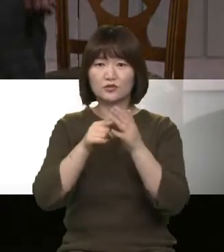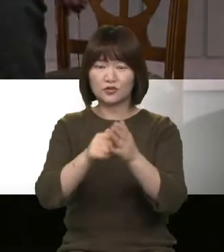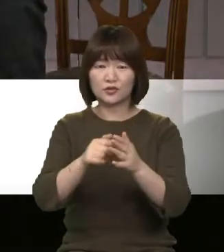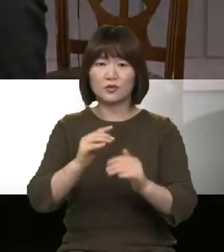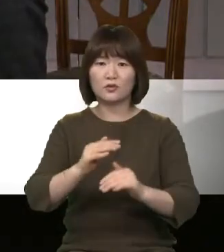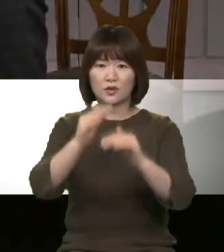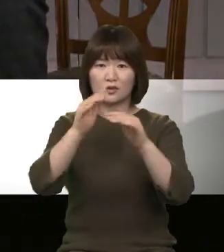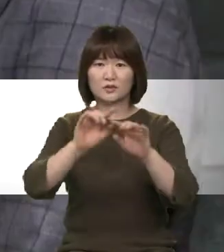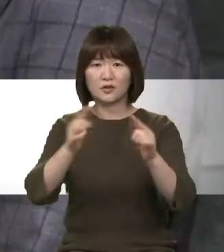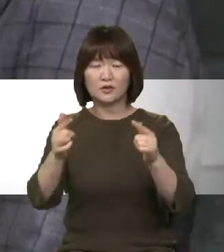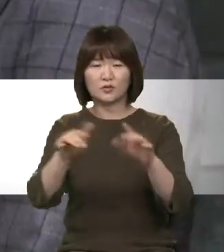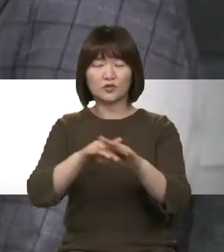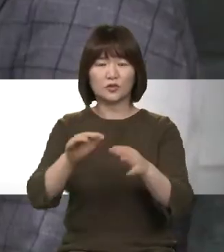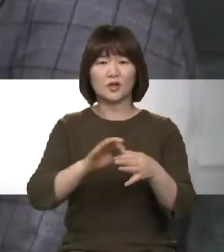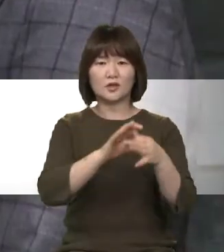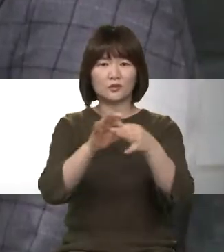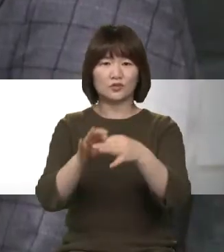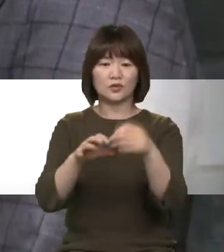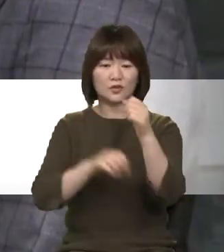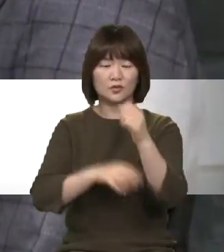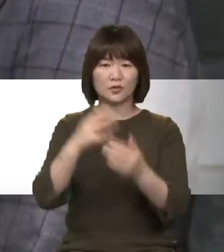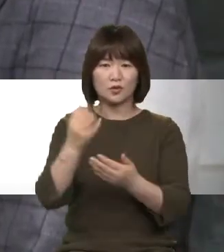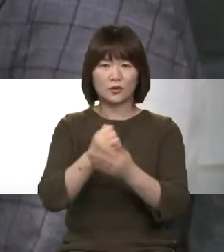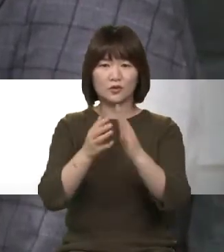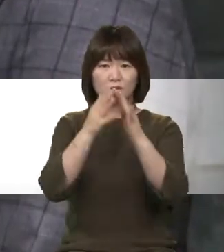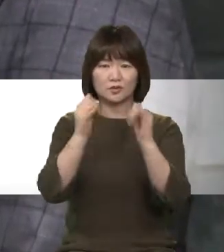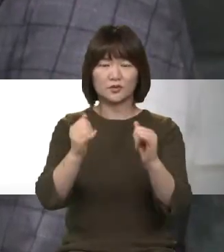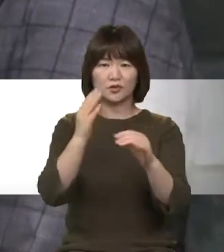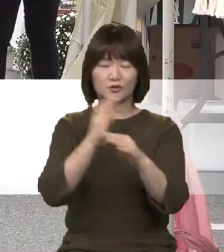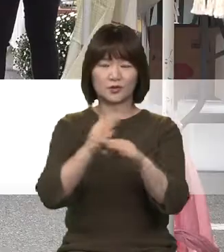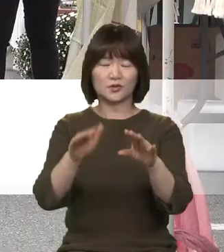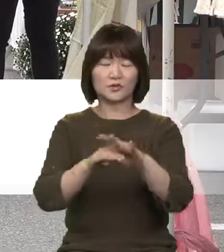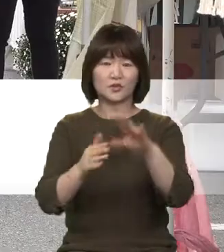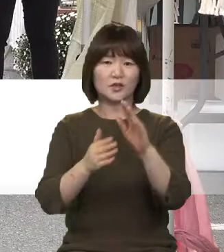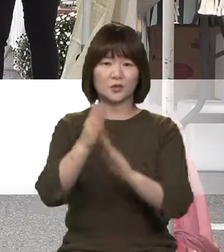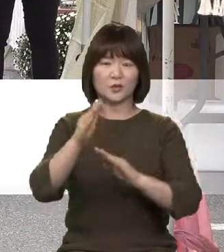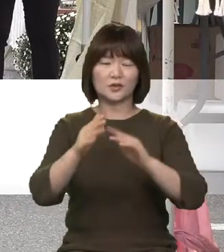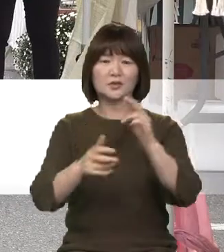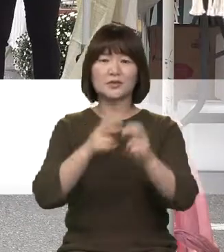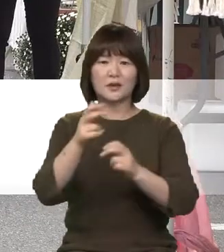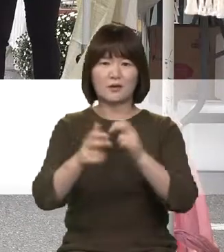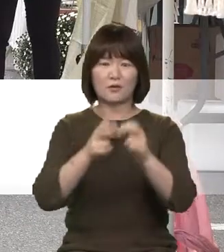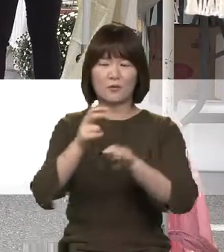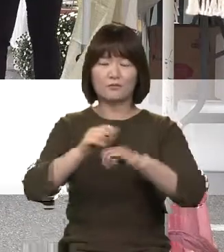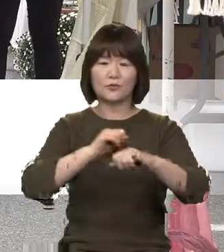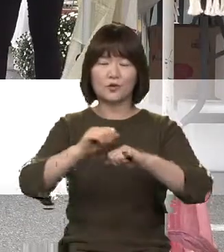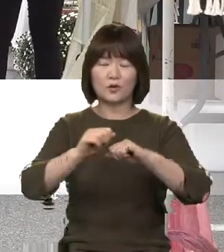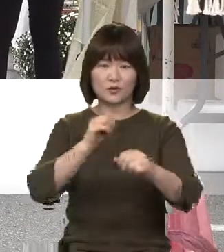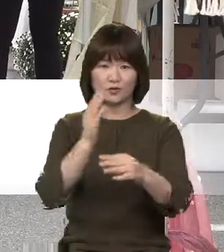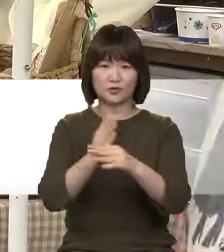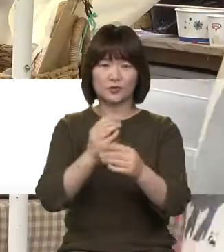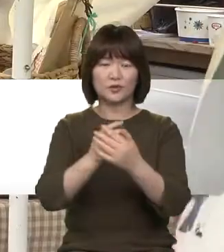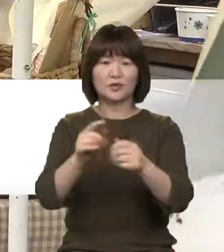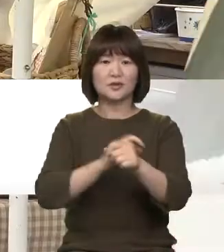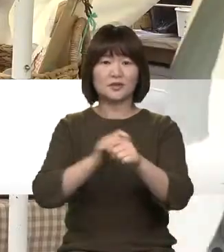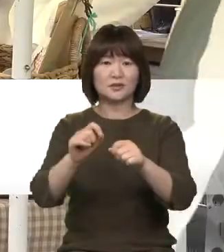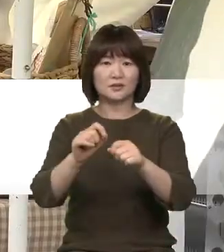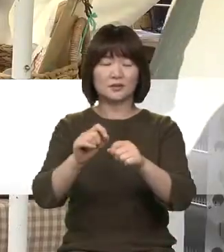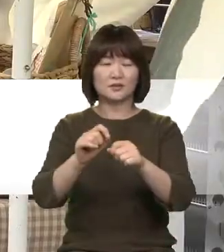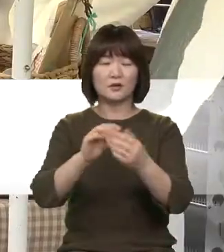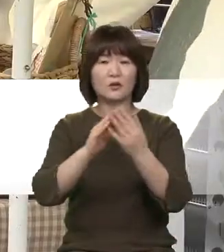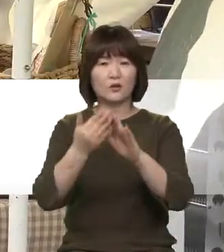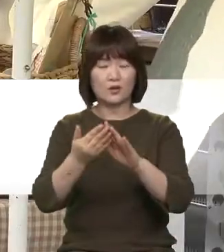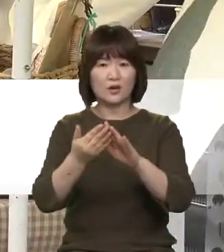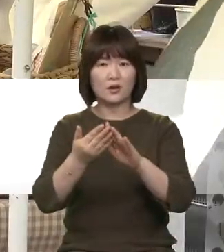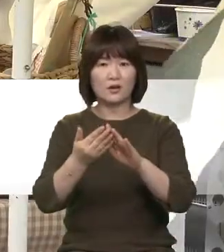과정에서 축적한 여러 문화 인프라를 바탕으로 시민 중심의 문화도시 사업을 펼쳤습니다 특히 에 특성화